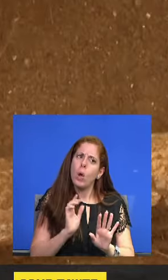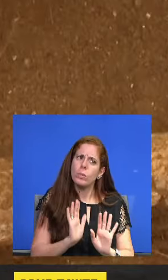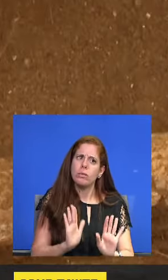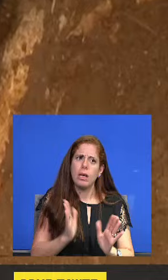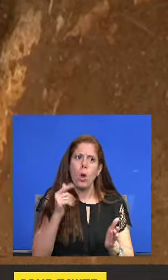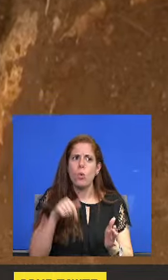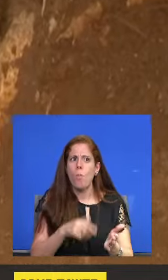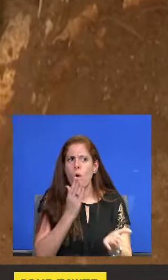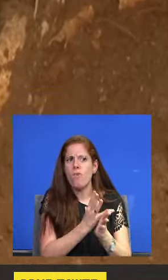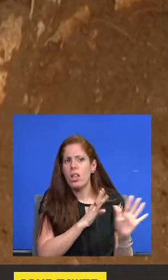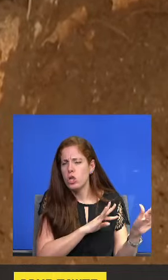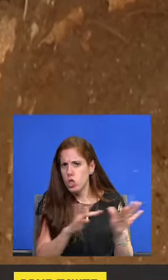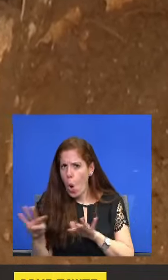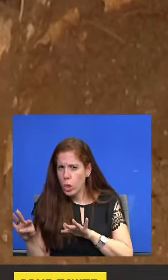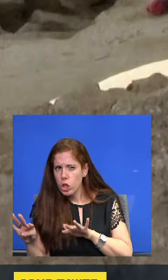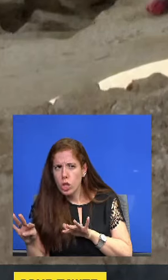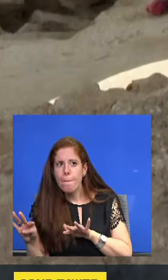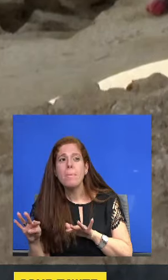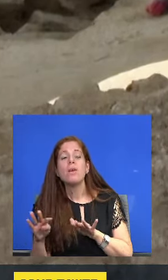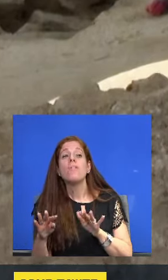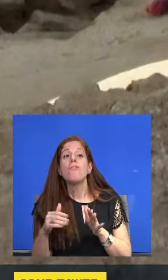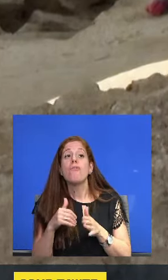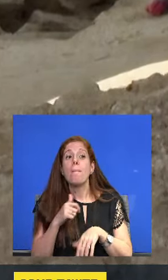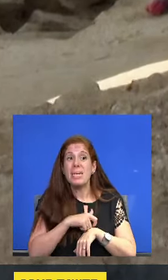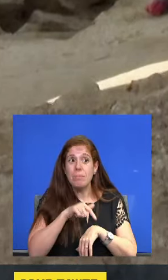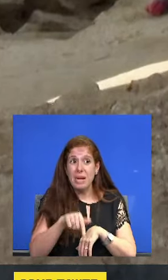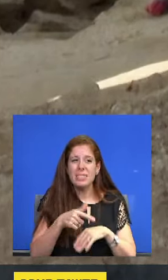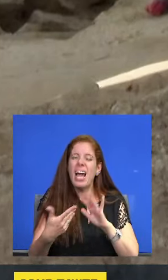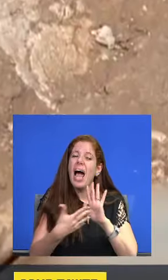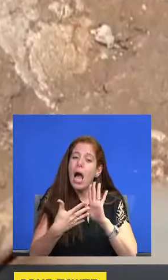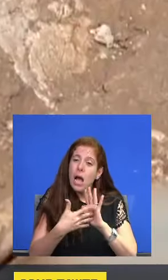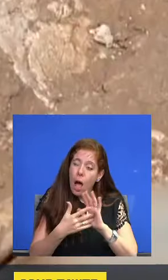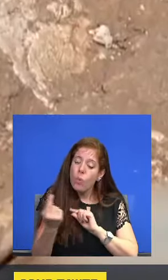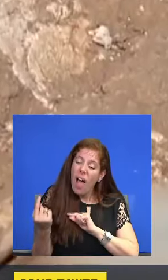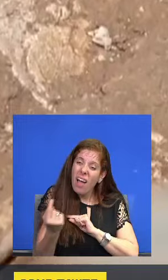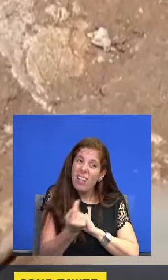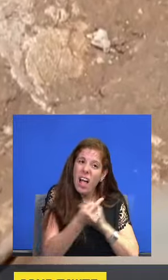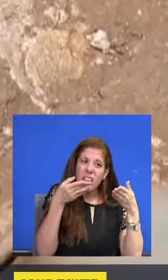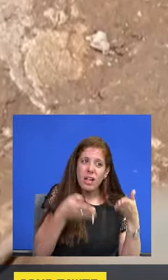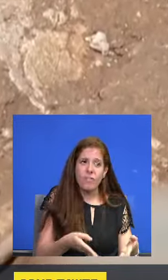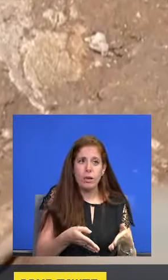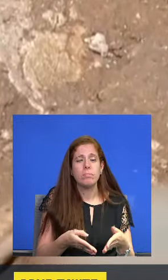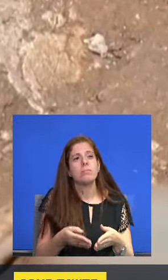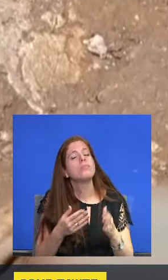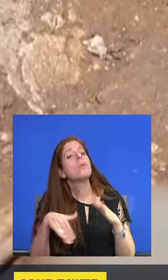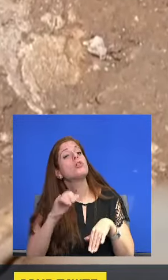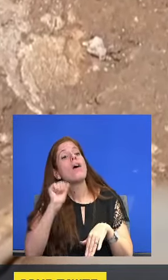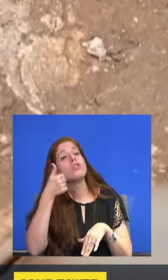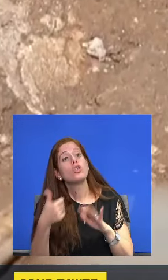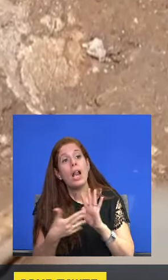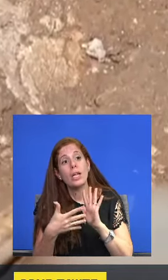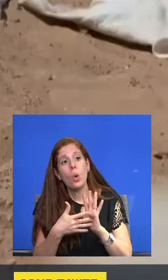maintenant 9 mois et depuis 9 mois nous avons étudié chaque tombe. اول مرحله بنقوم فيها بننظف